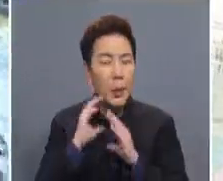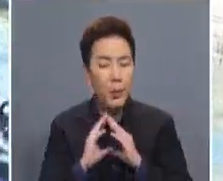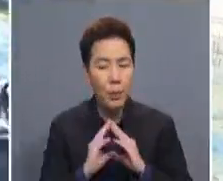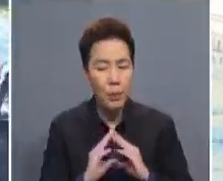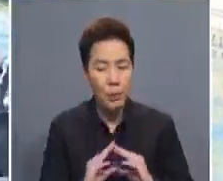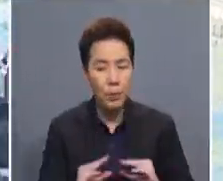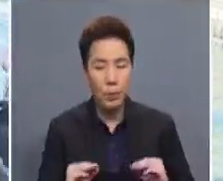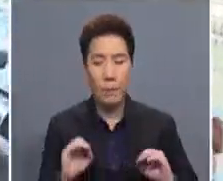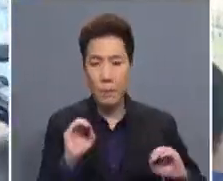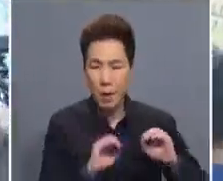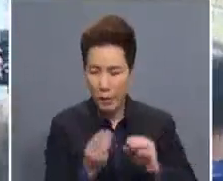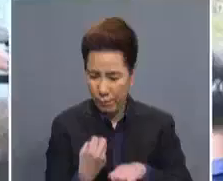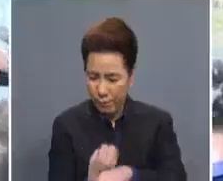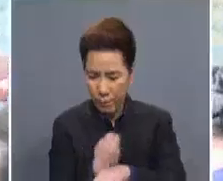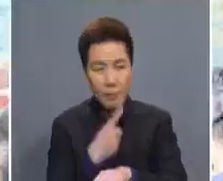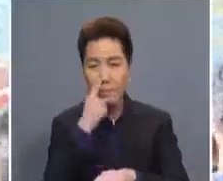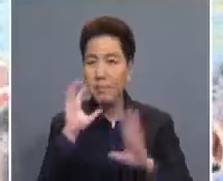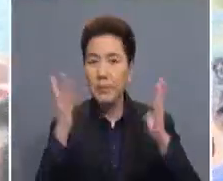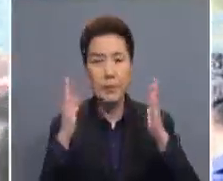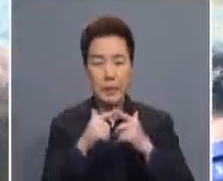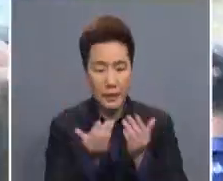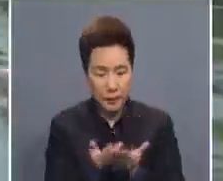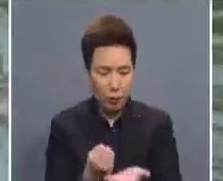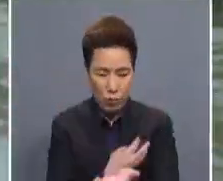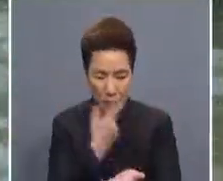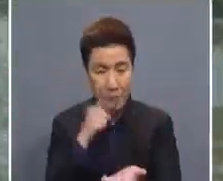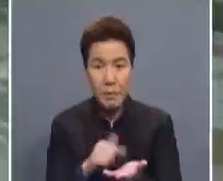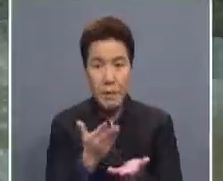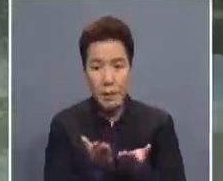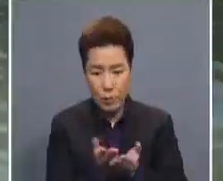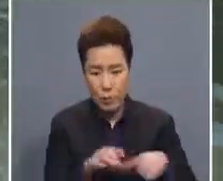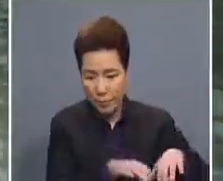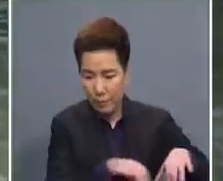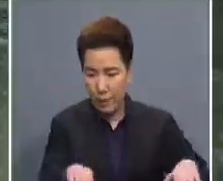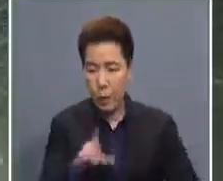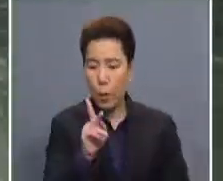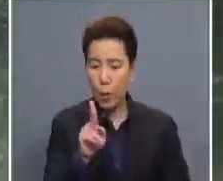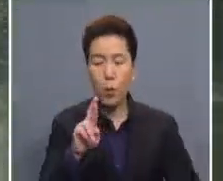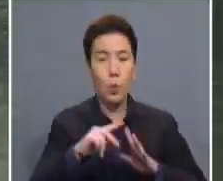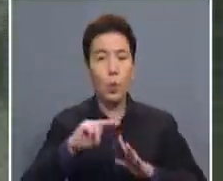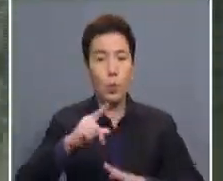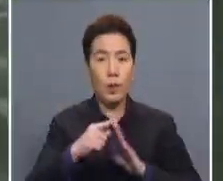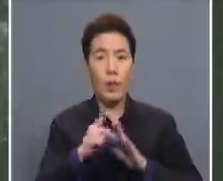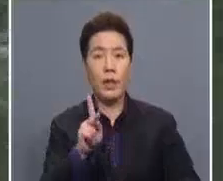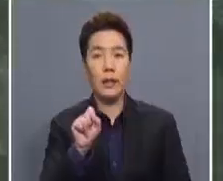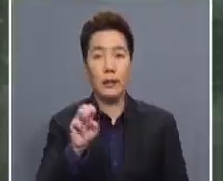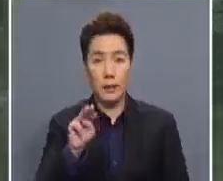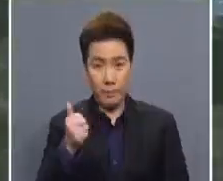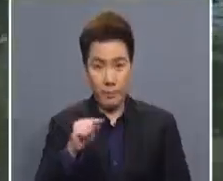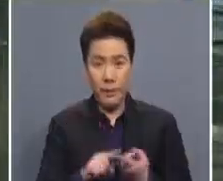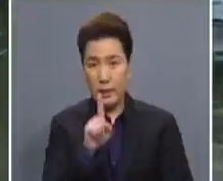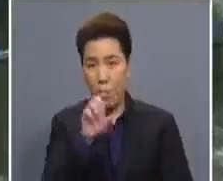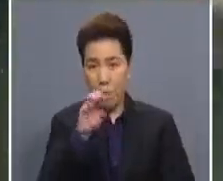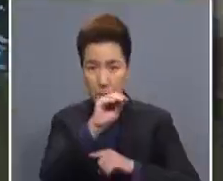ที่เบาแล้วก็ปลอดฝุ่นควันกะสำหรับเบอร์ที่ให้บริการบนเส้นทางคลองผดุงกรุงเกษมนะคะเป็นเรือพลังงานไฟฟ้า 100%